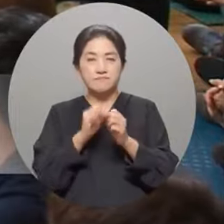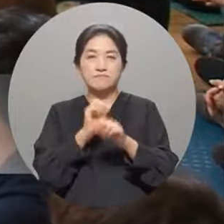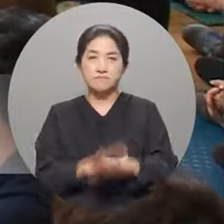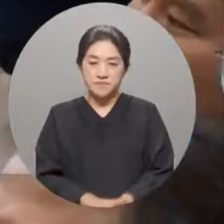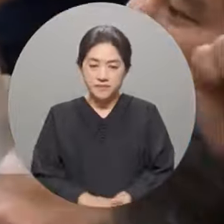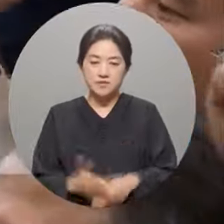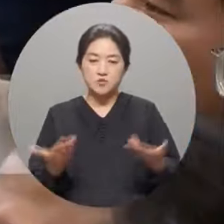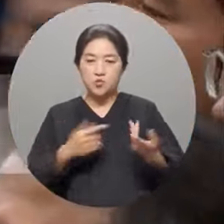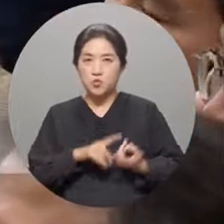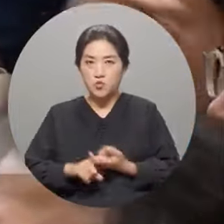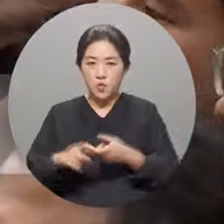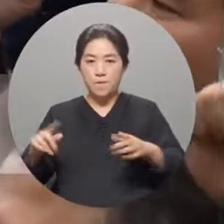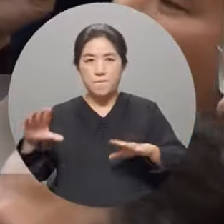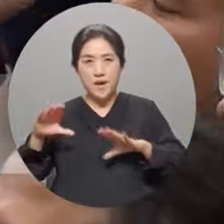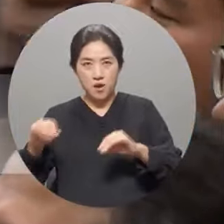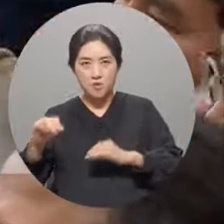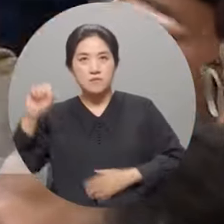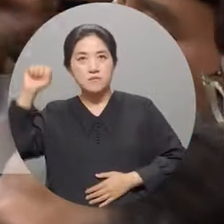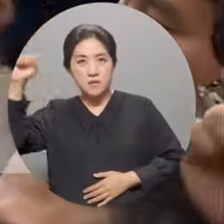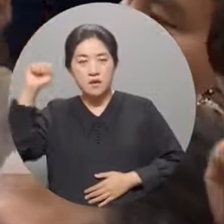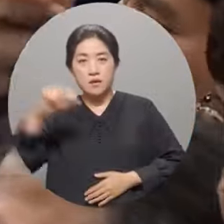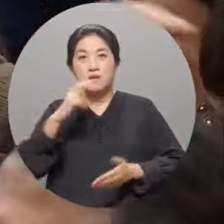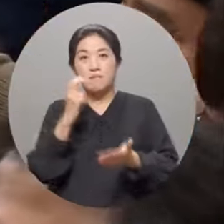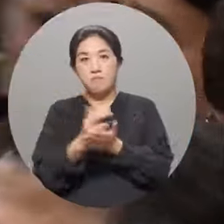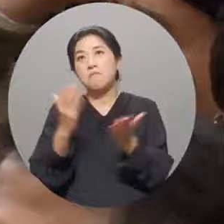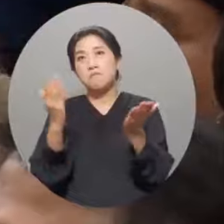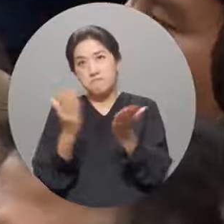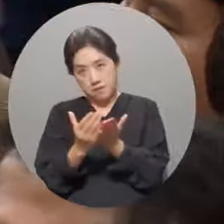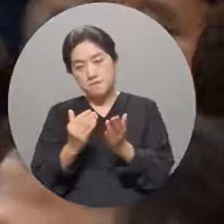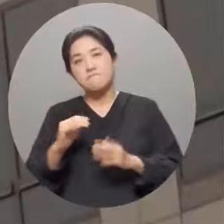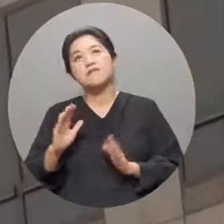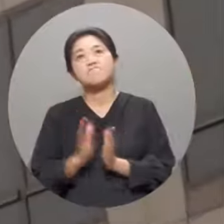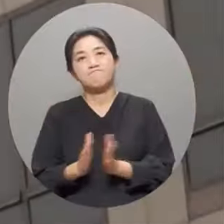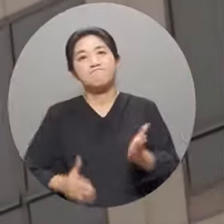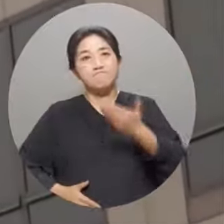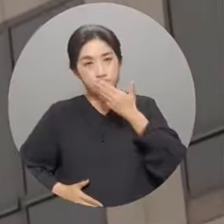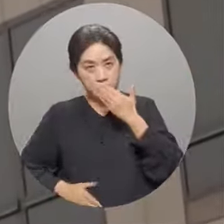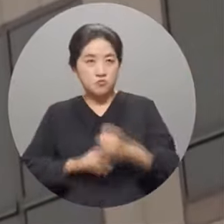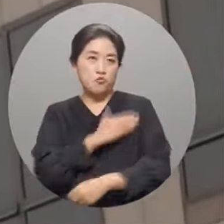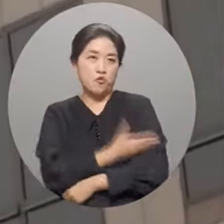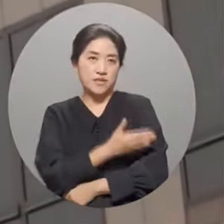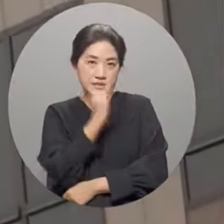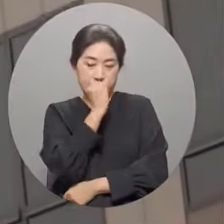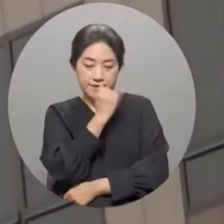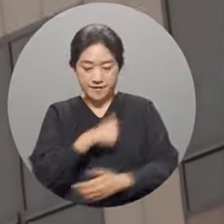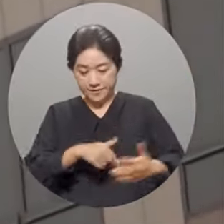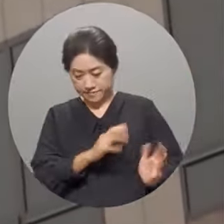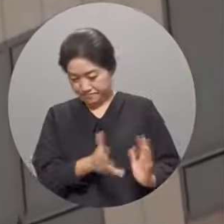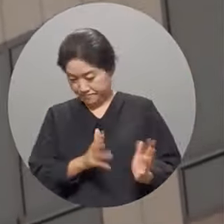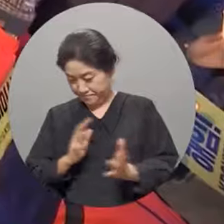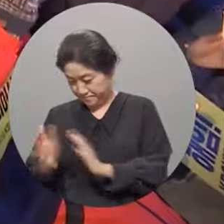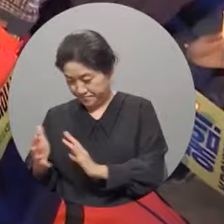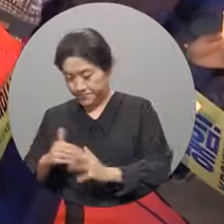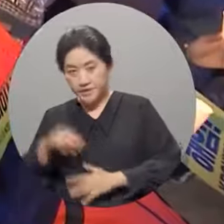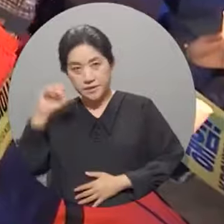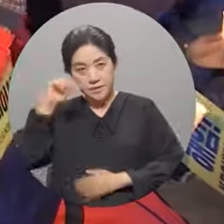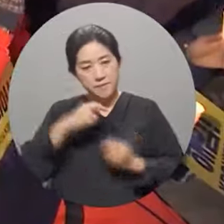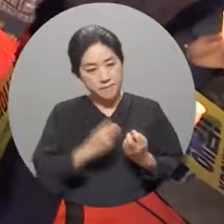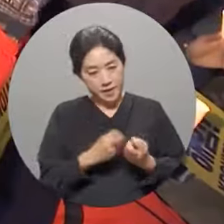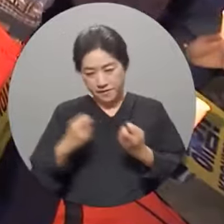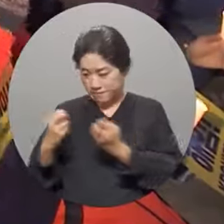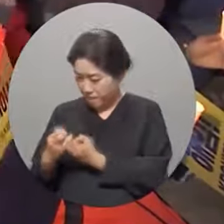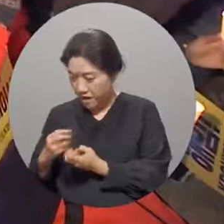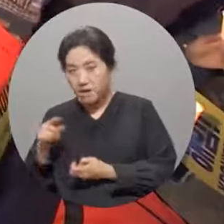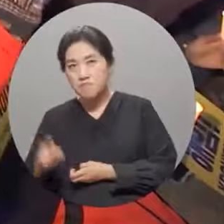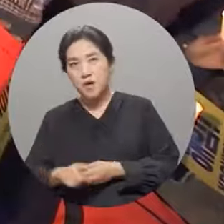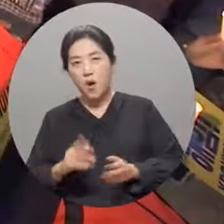파업을 포함한 쟁위 행위에 합법적으로 돌입할 수 있습니다 이들은 내부 논의를 거친 뒤 쟁의 행위의 방식이나 돌입